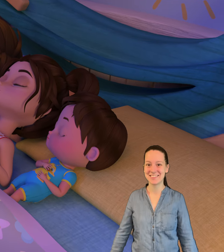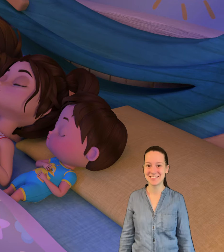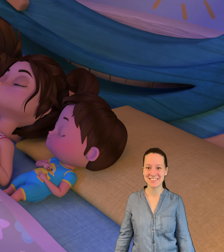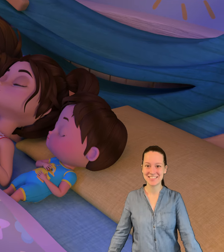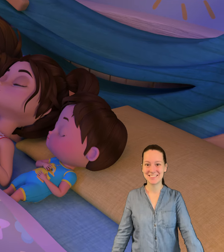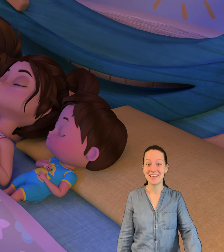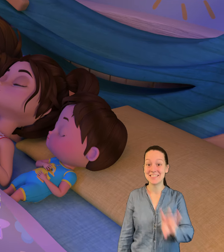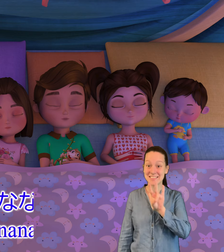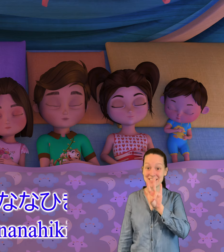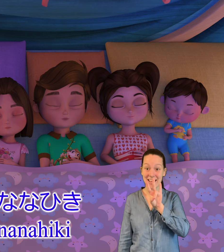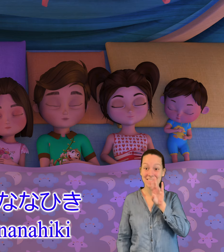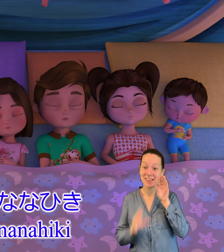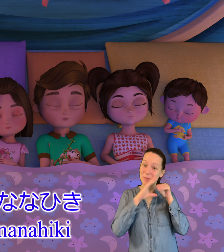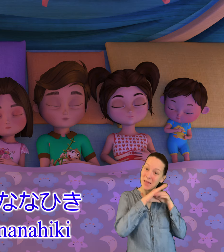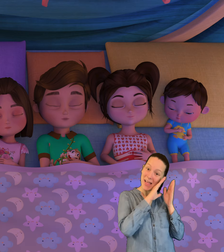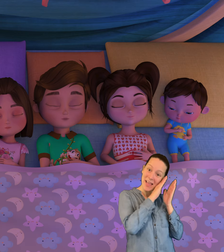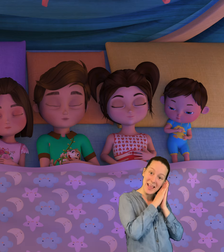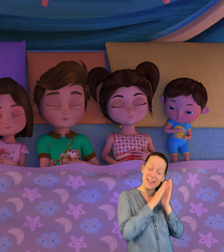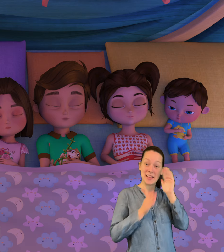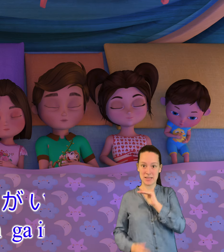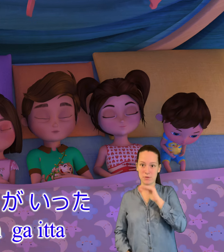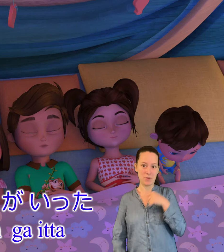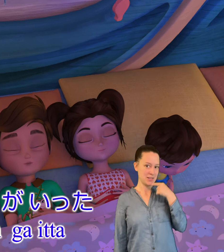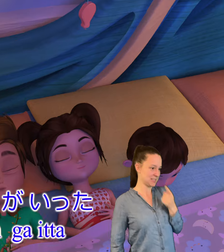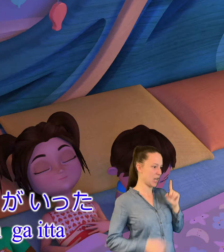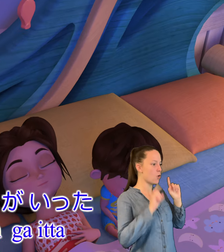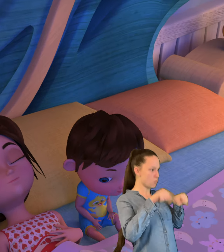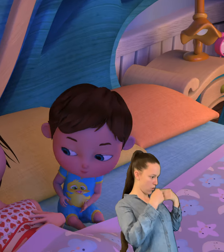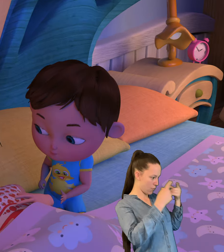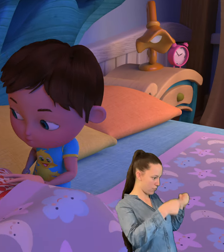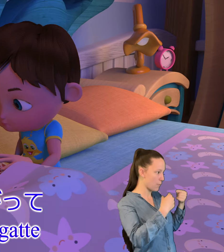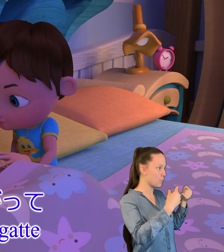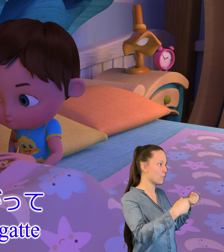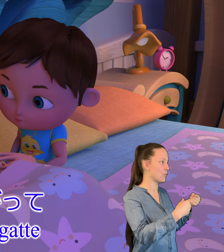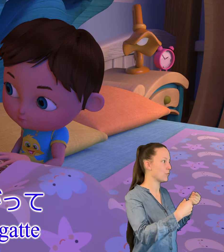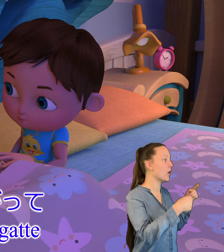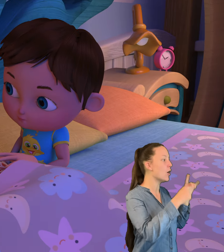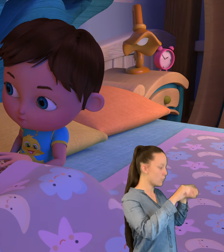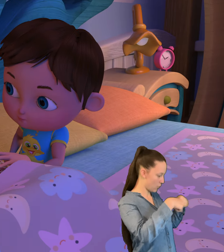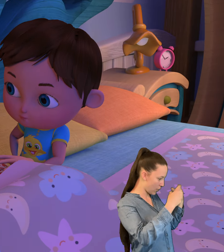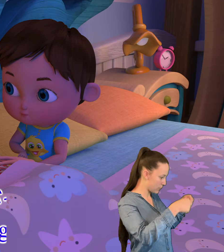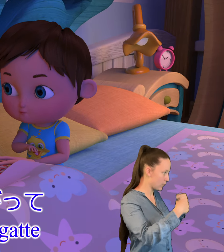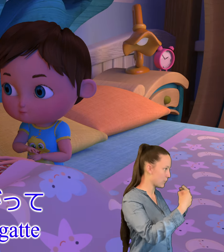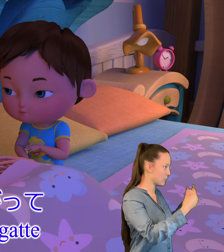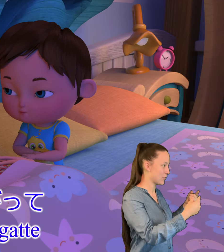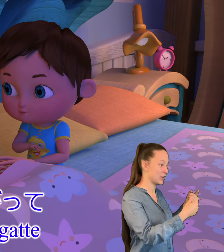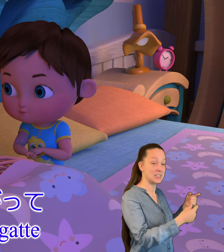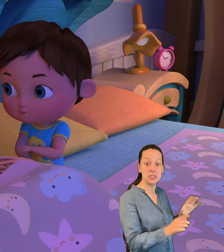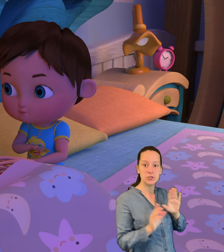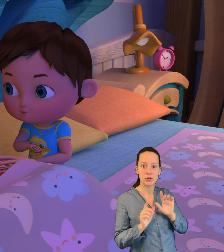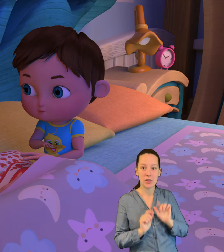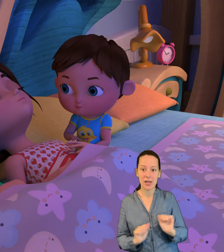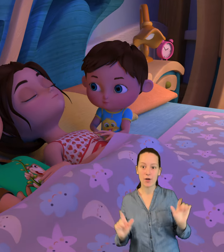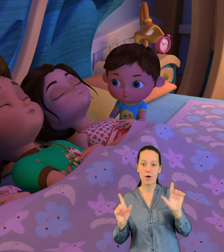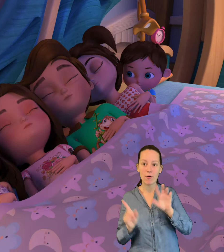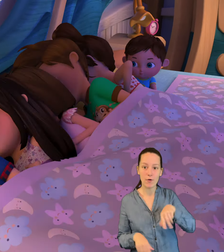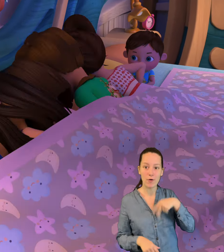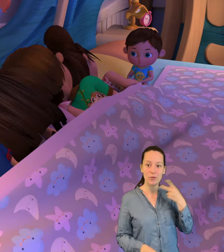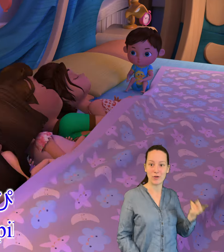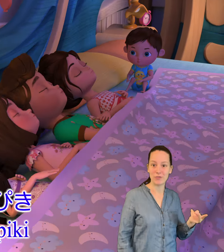たレトに7匹ちびちゃんが言った転がって転がって